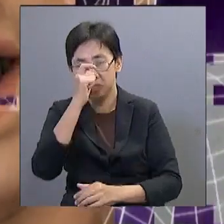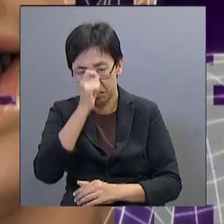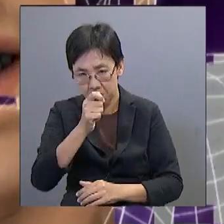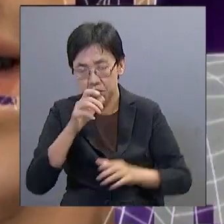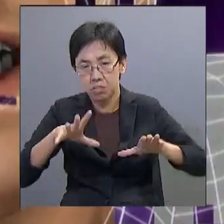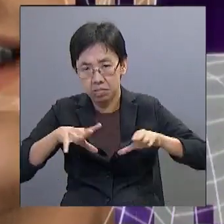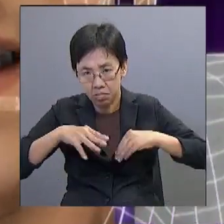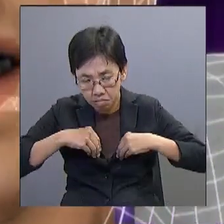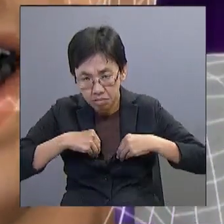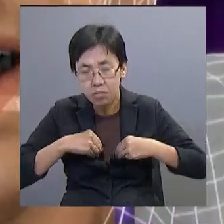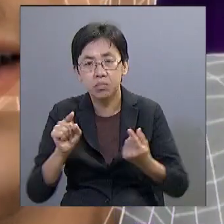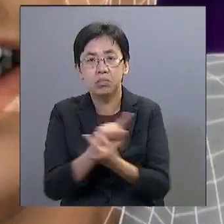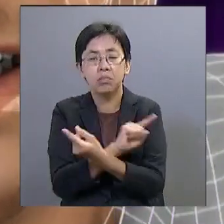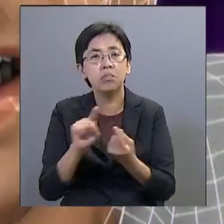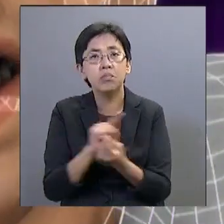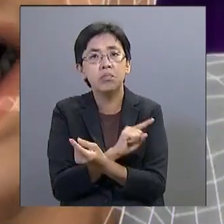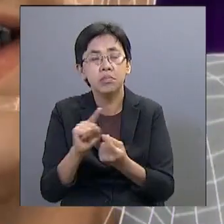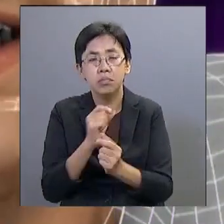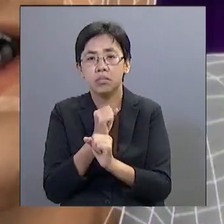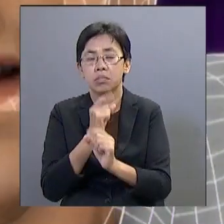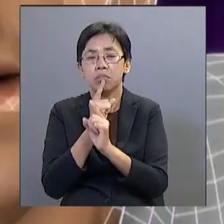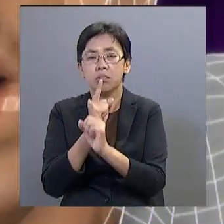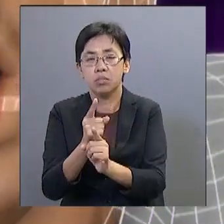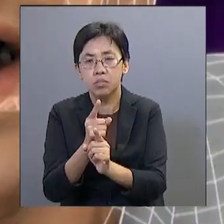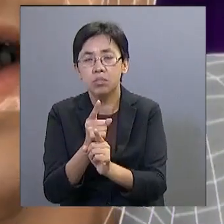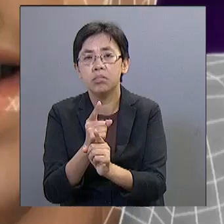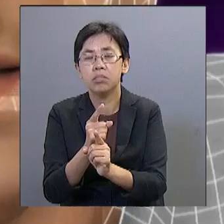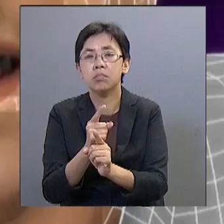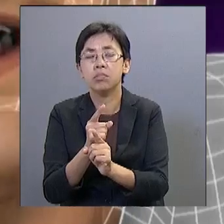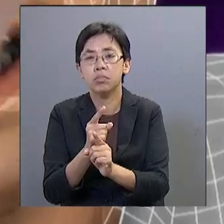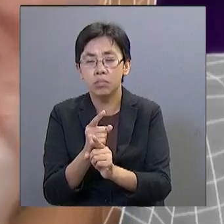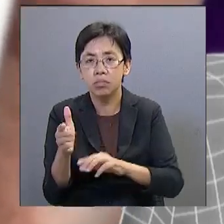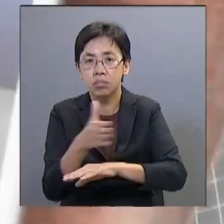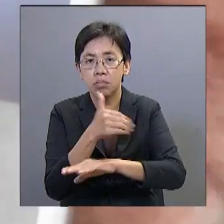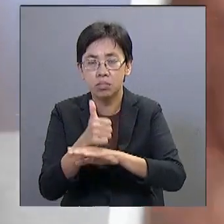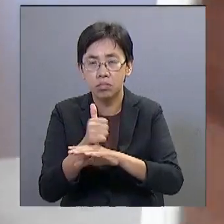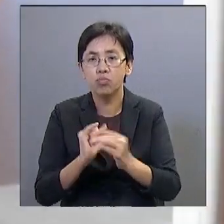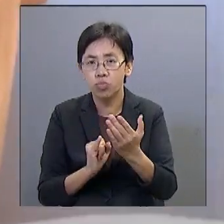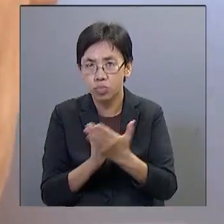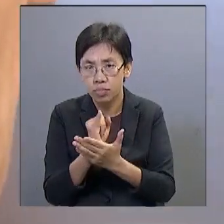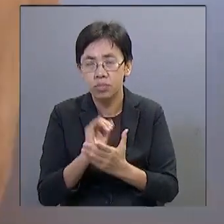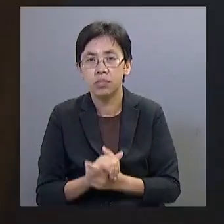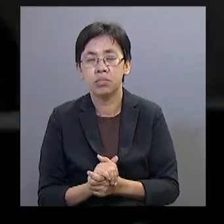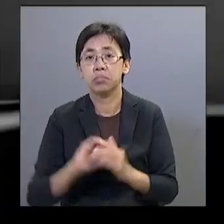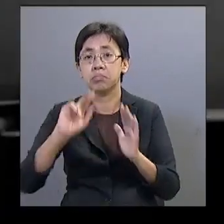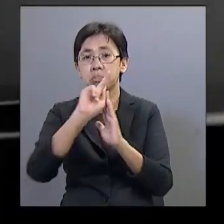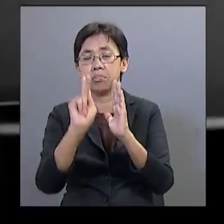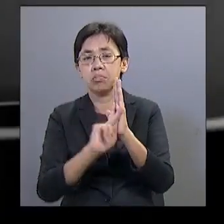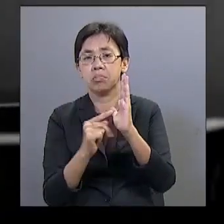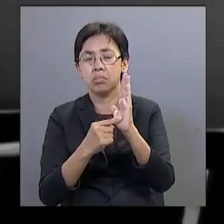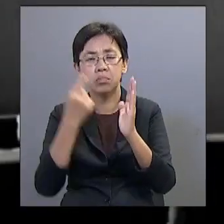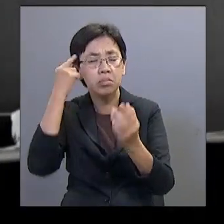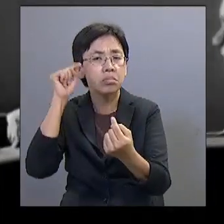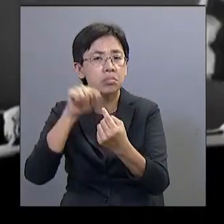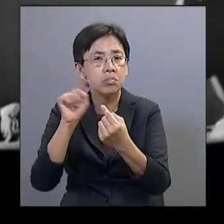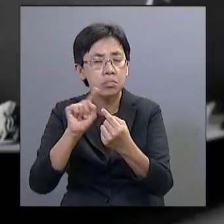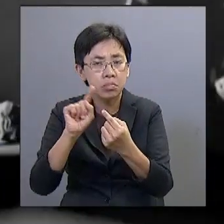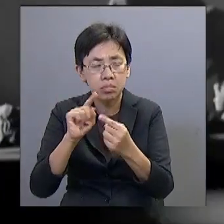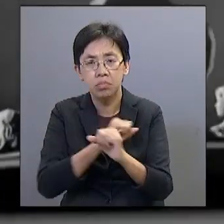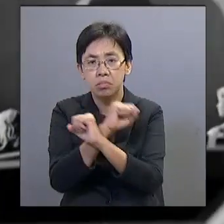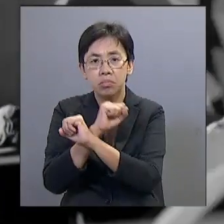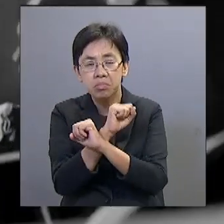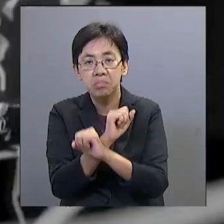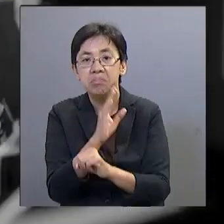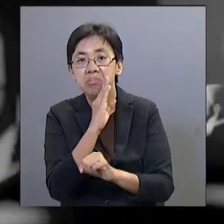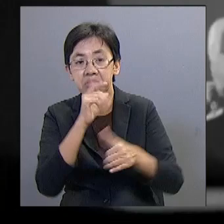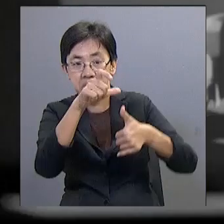ธรมทางสังคม ต้องปฏิบติตามแนวทาง ทางการเมืองที่ถูกต้องกฎหมายฉบับนี้มีเปาหมายเพื่อป้องกันการทำลายชอ